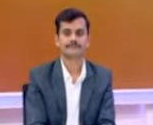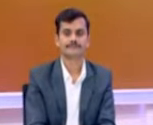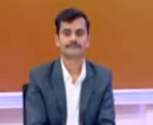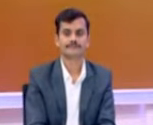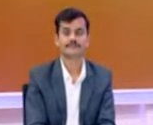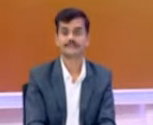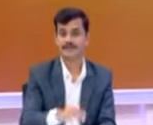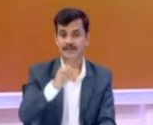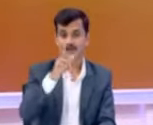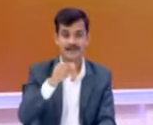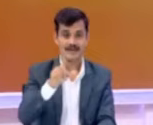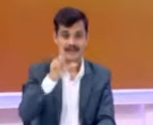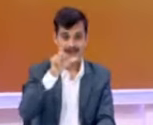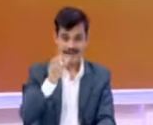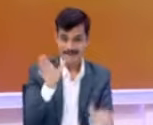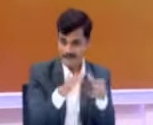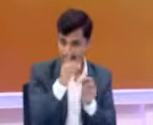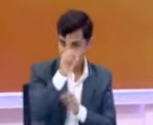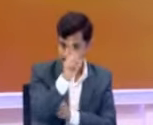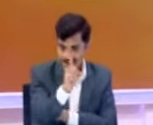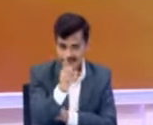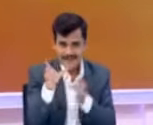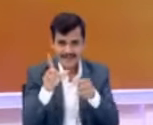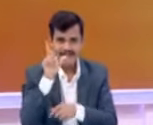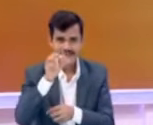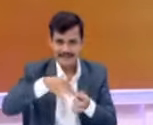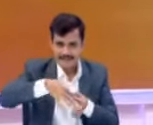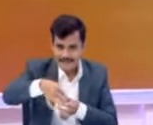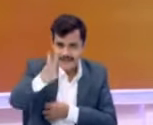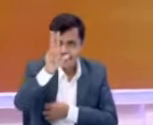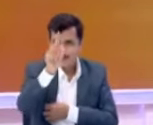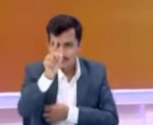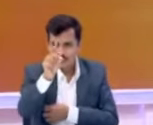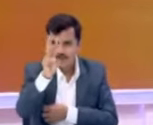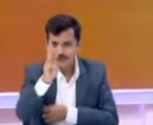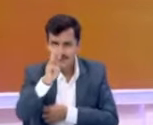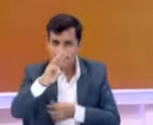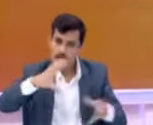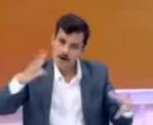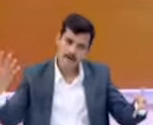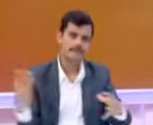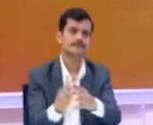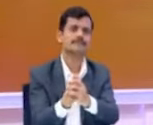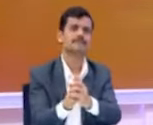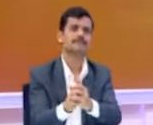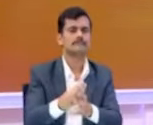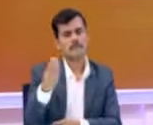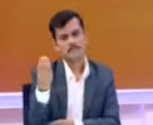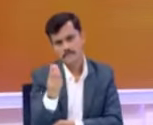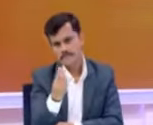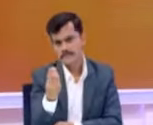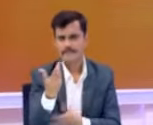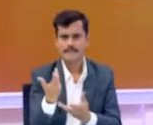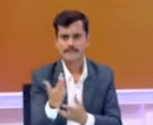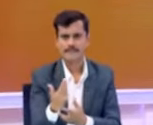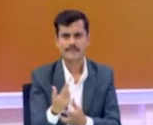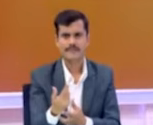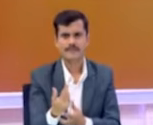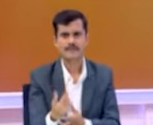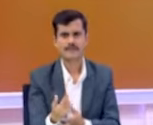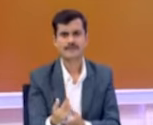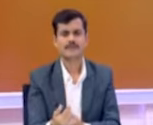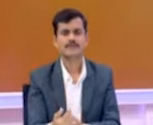लाइन 1, 2 एंड 3, इन तीनों को मिला देने से करीब करीब टोटल